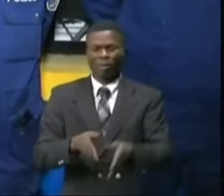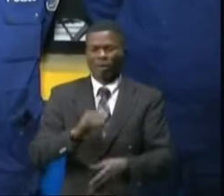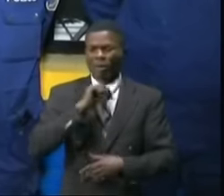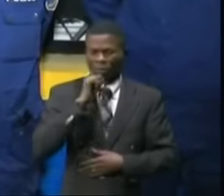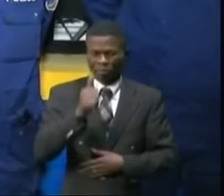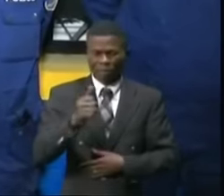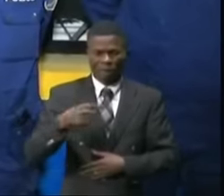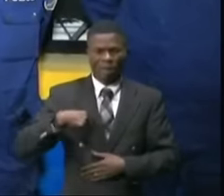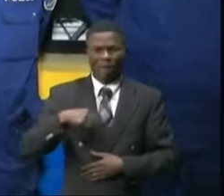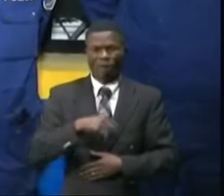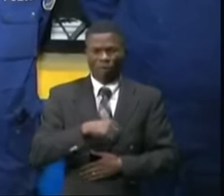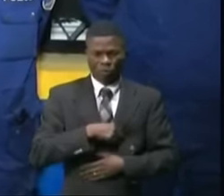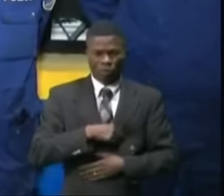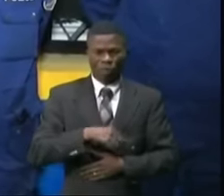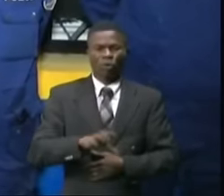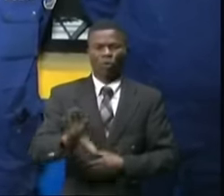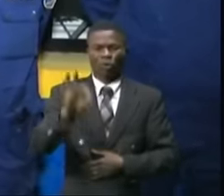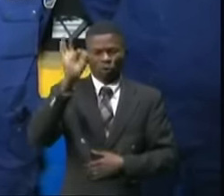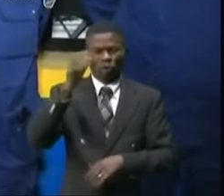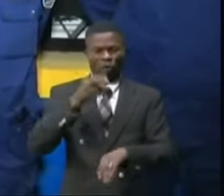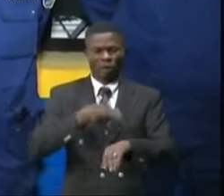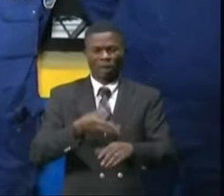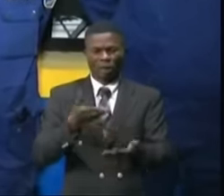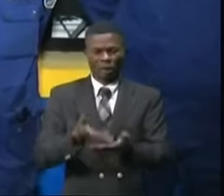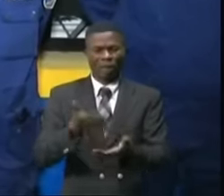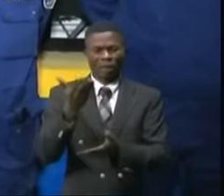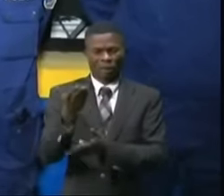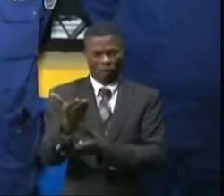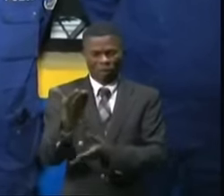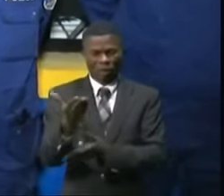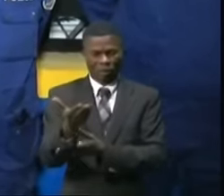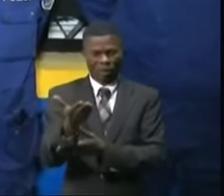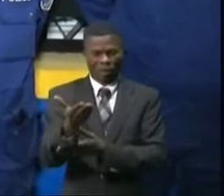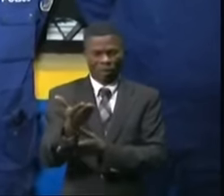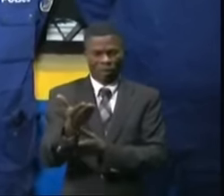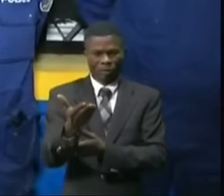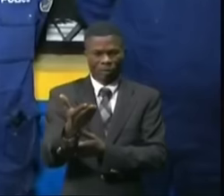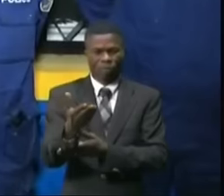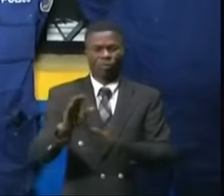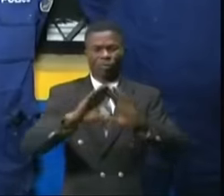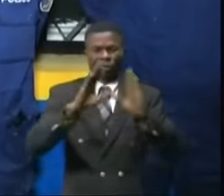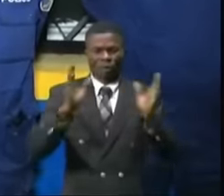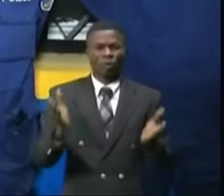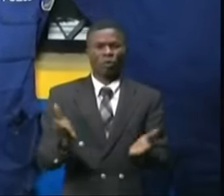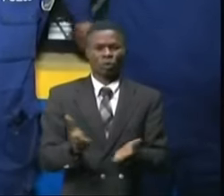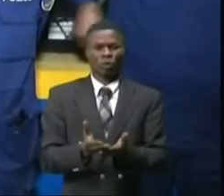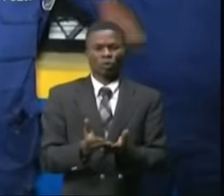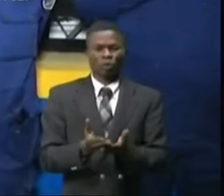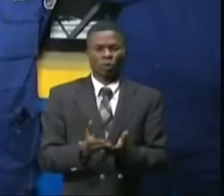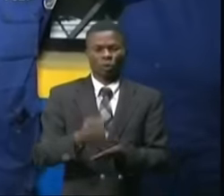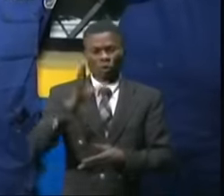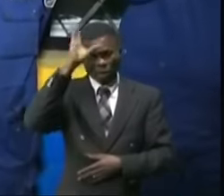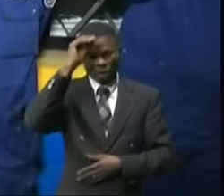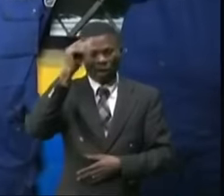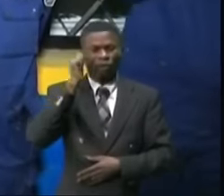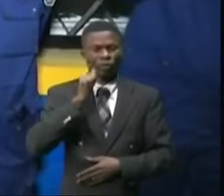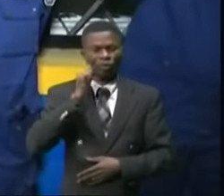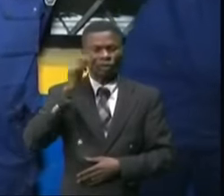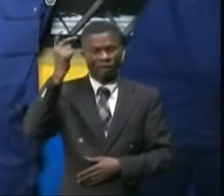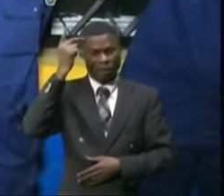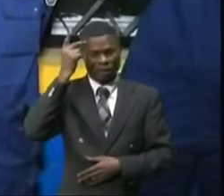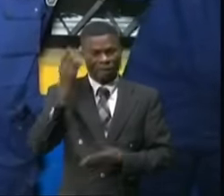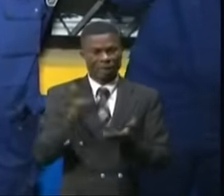Et nous profitons de l'occasion pour demander à toutes Kinoises et à tous